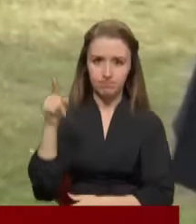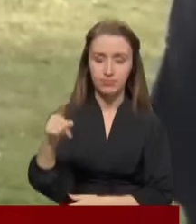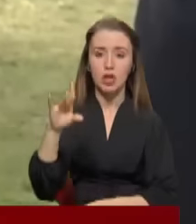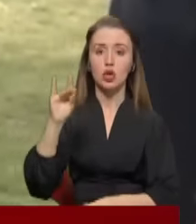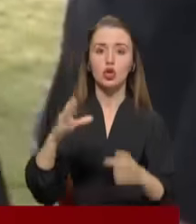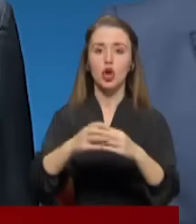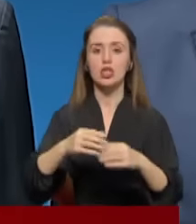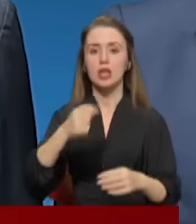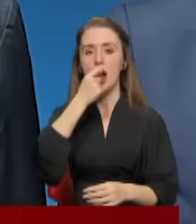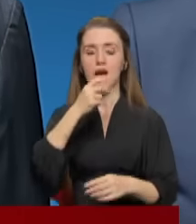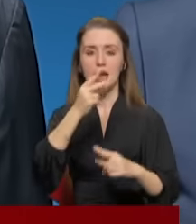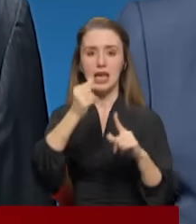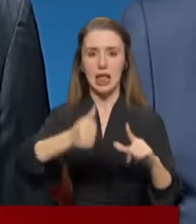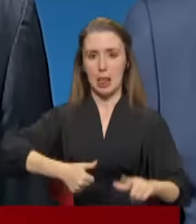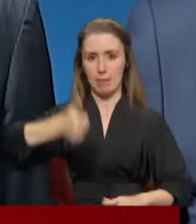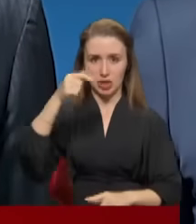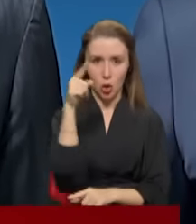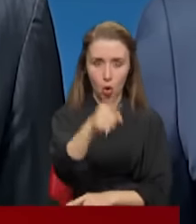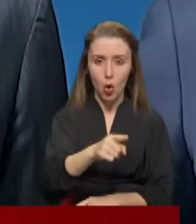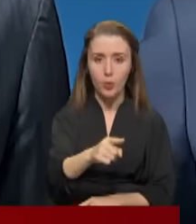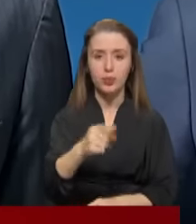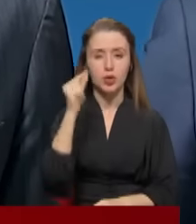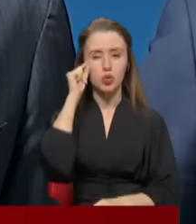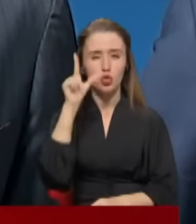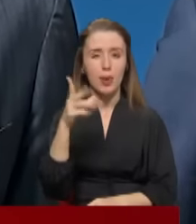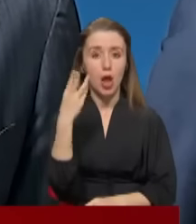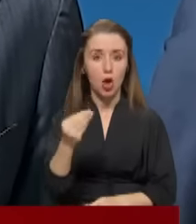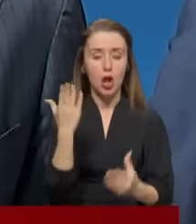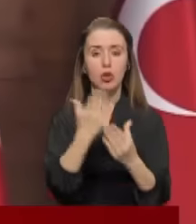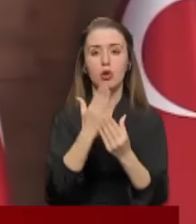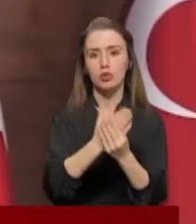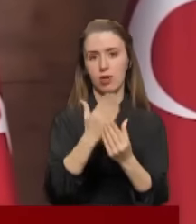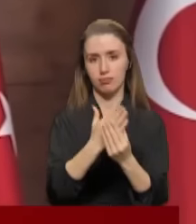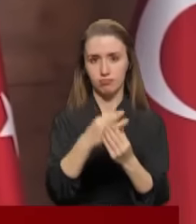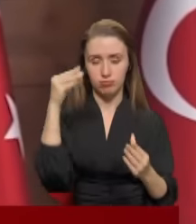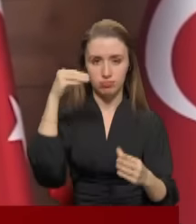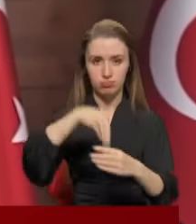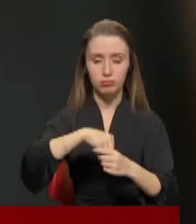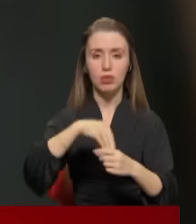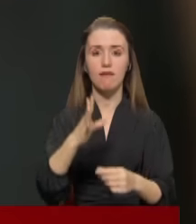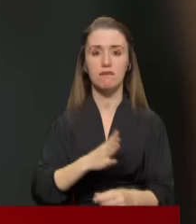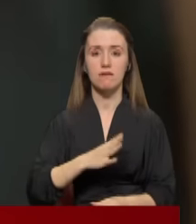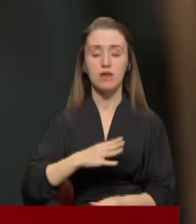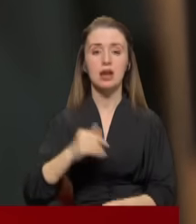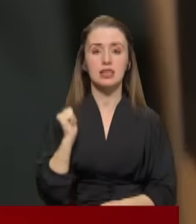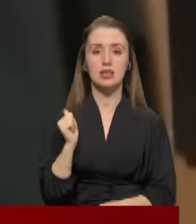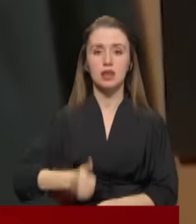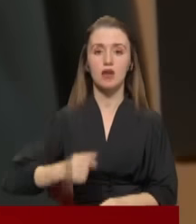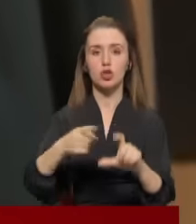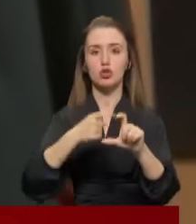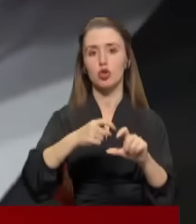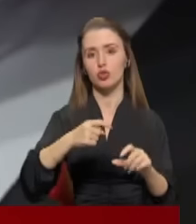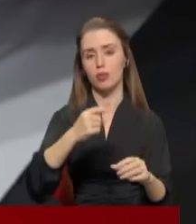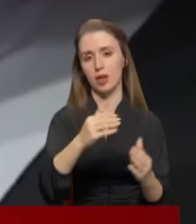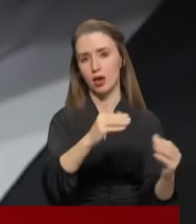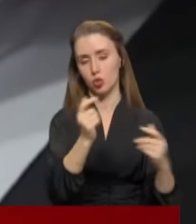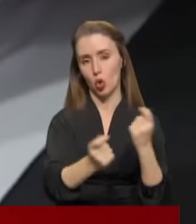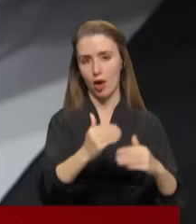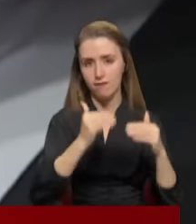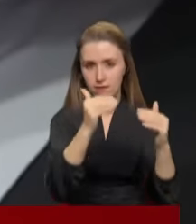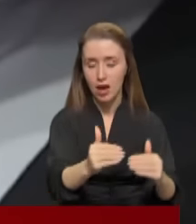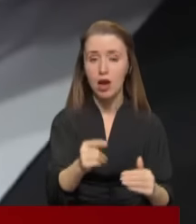Ülke Ocakları Ankara İl Başkanı Ömer Şanlı'yı şüpheli sıfatıyla dosyaya kazandıran savcı Durdu Özer soruşturmadan alındı son olarak.